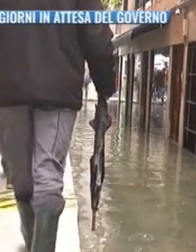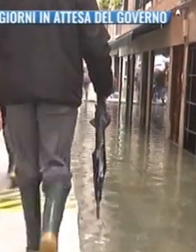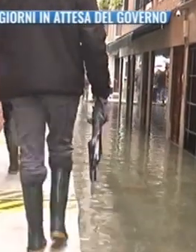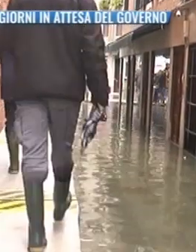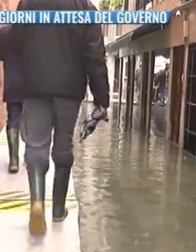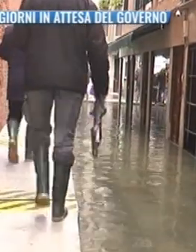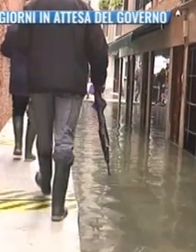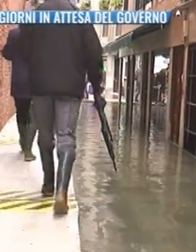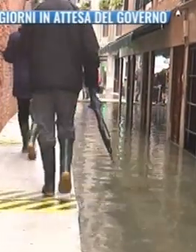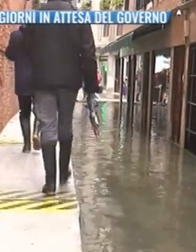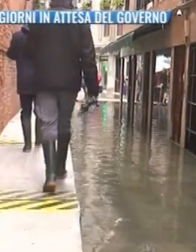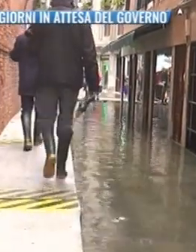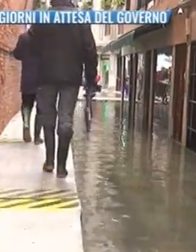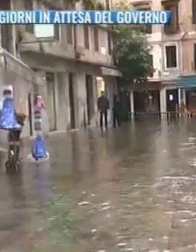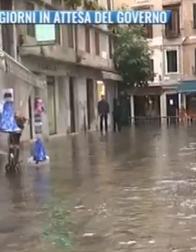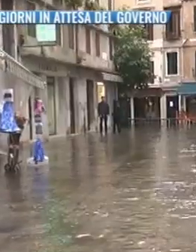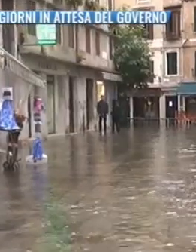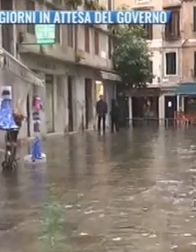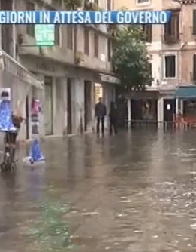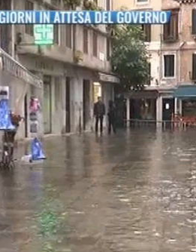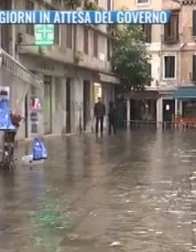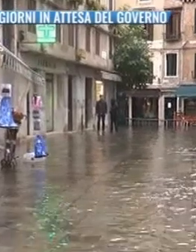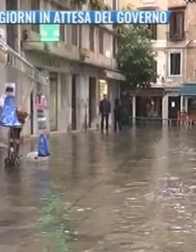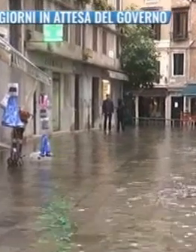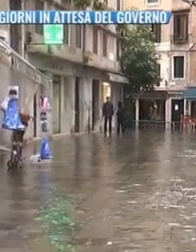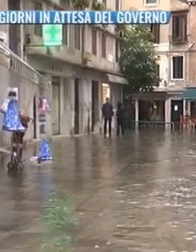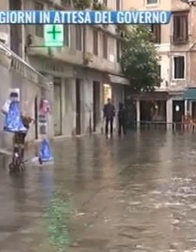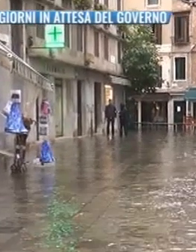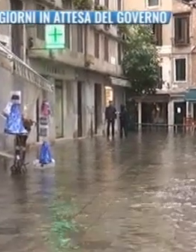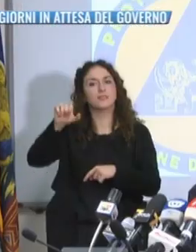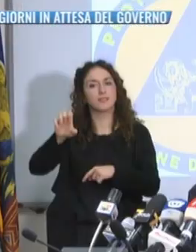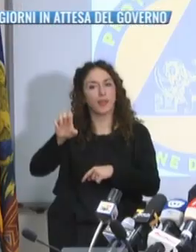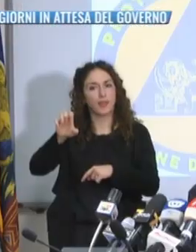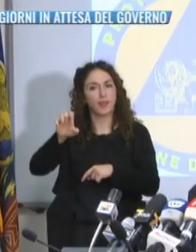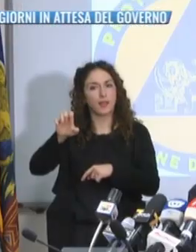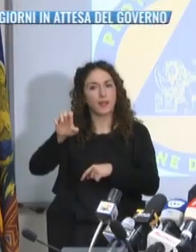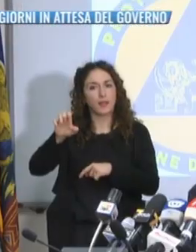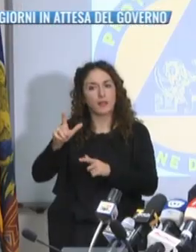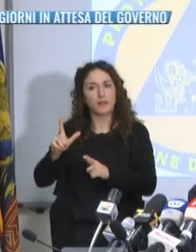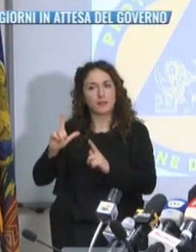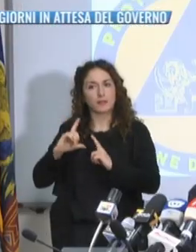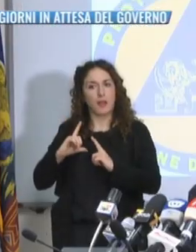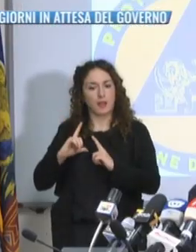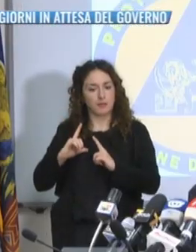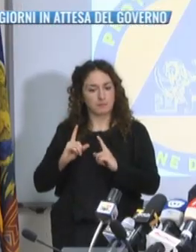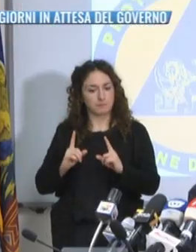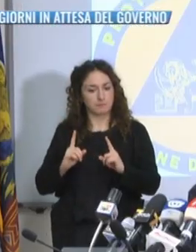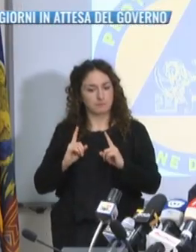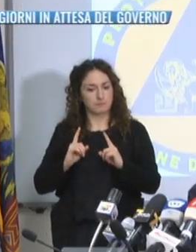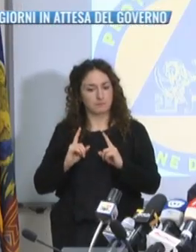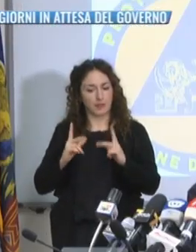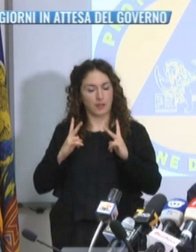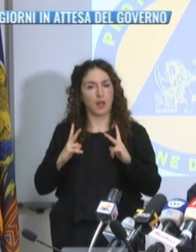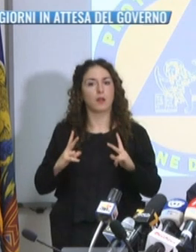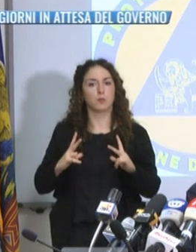vederlo adesso sembra che mosè ci metta ci metta in salvaguardia in protezione questo questo è già